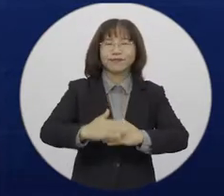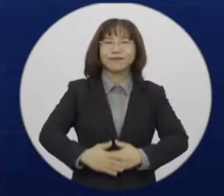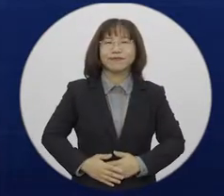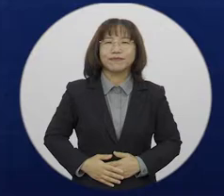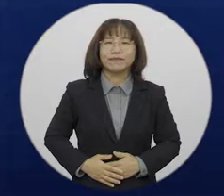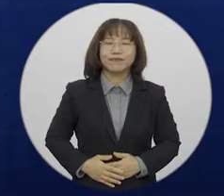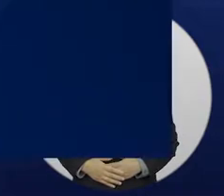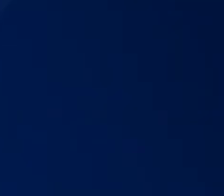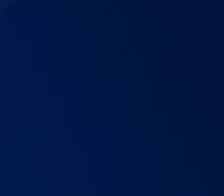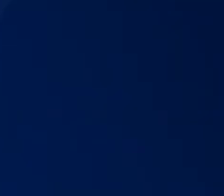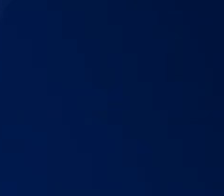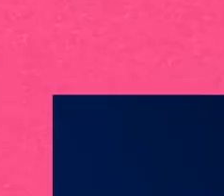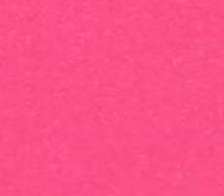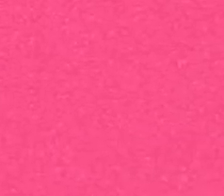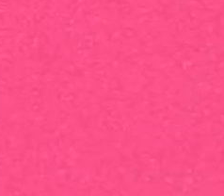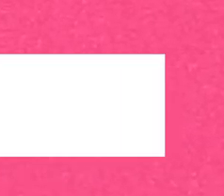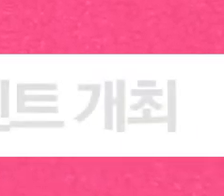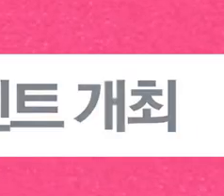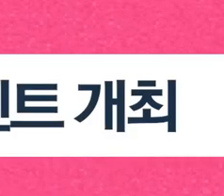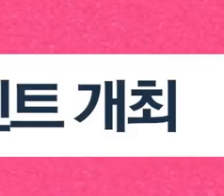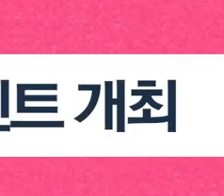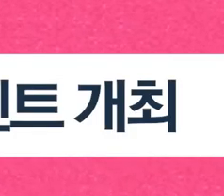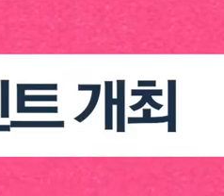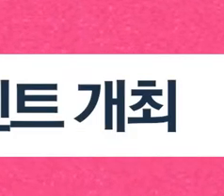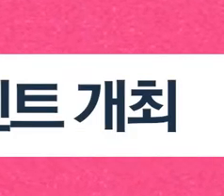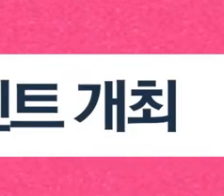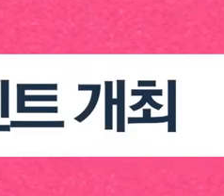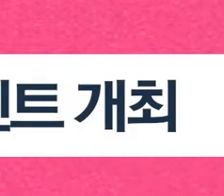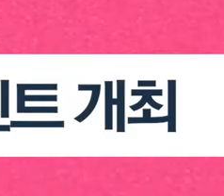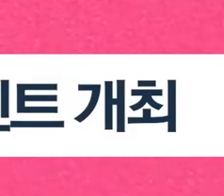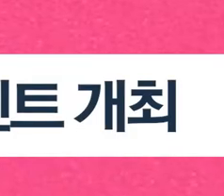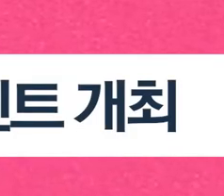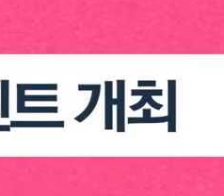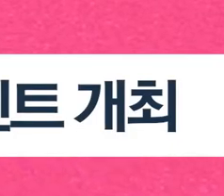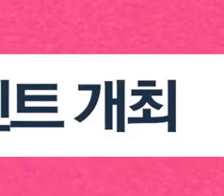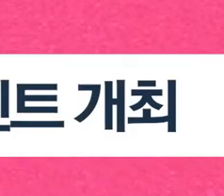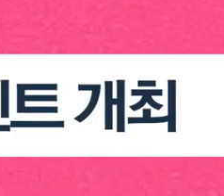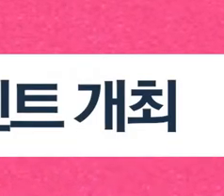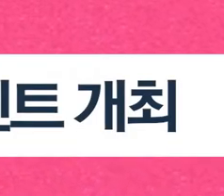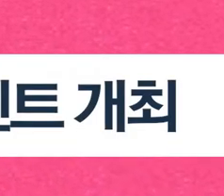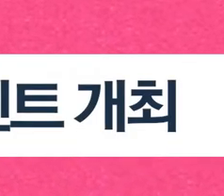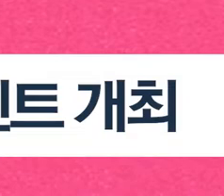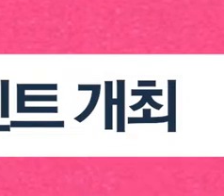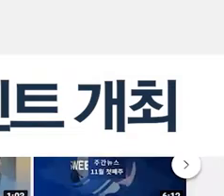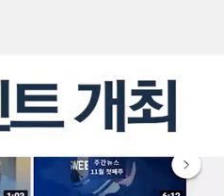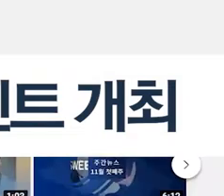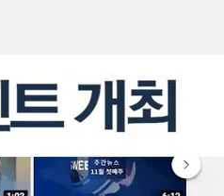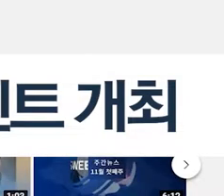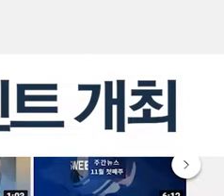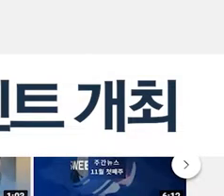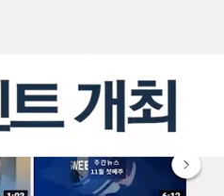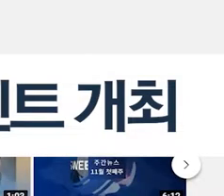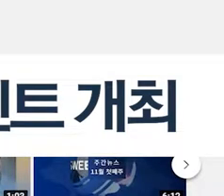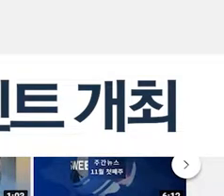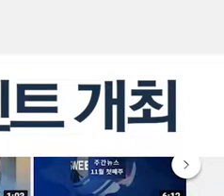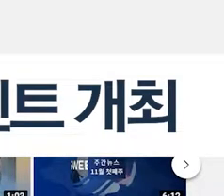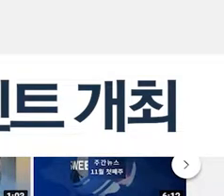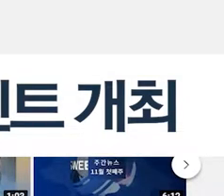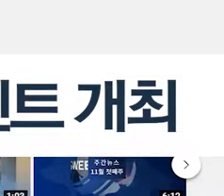주요 소식입니다. 강서구가 공식 유튜브 채널 아이강서TV 활성화를 위해 구독 이벤트를